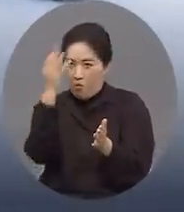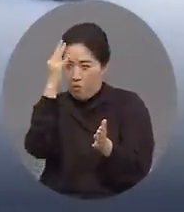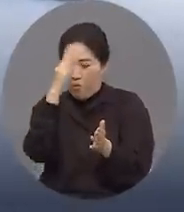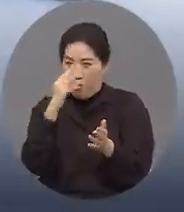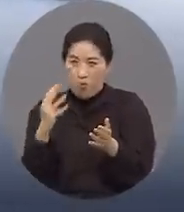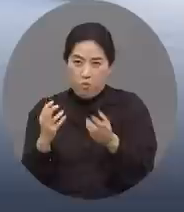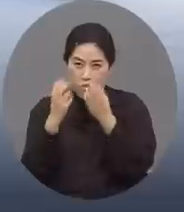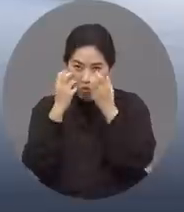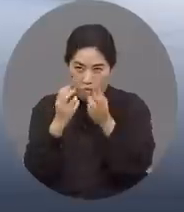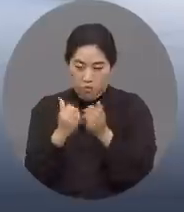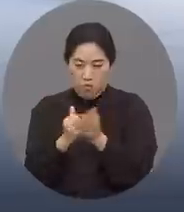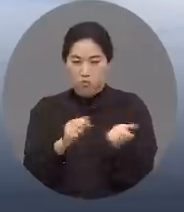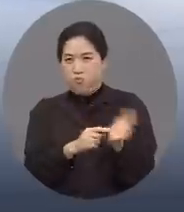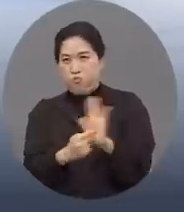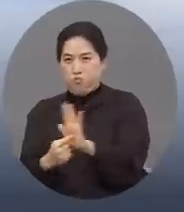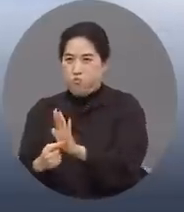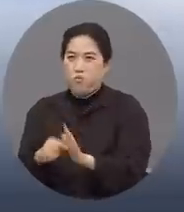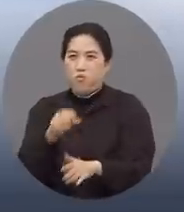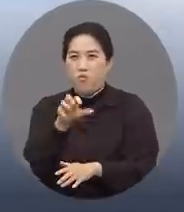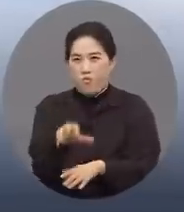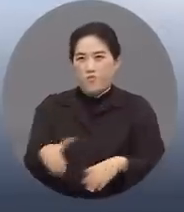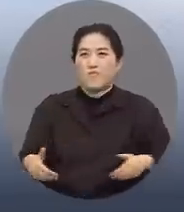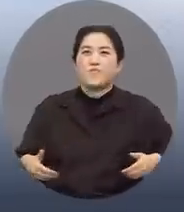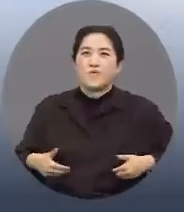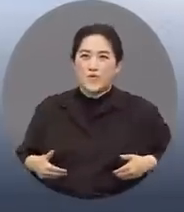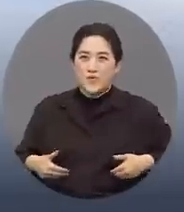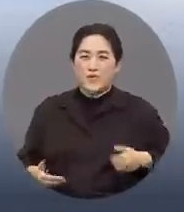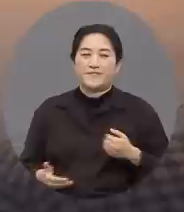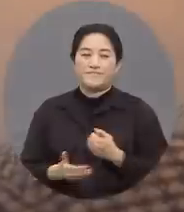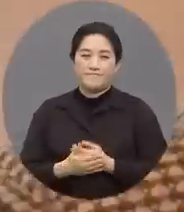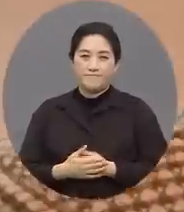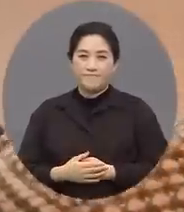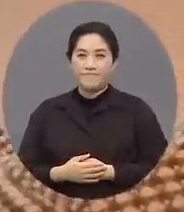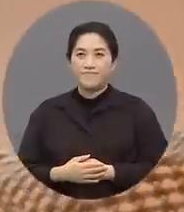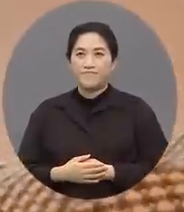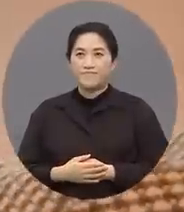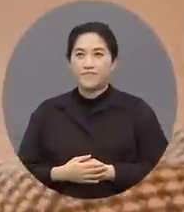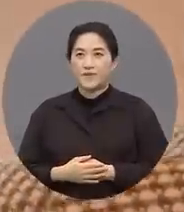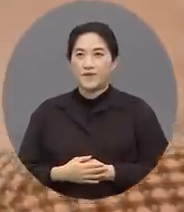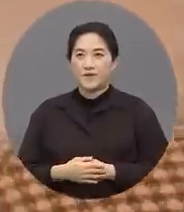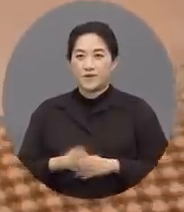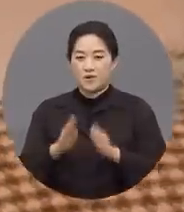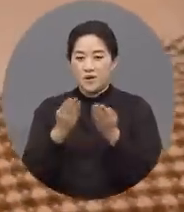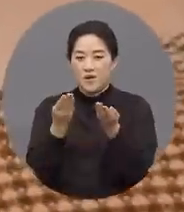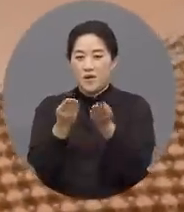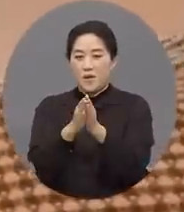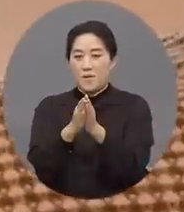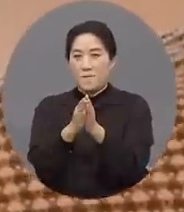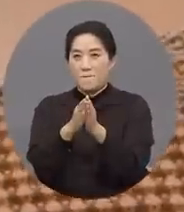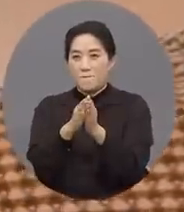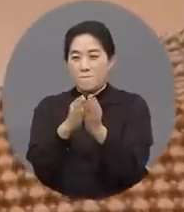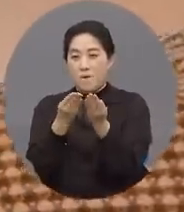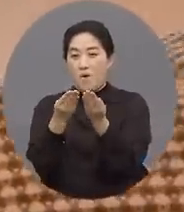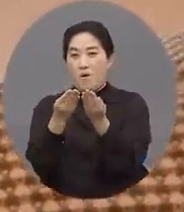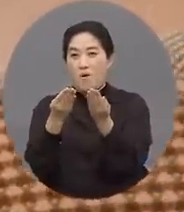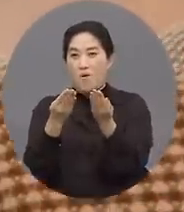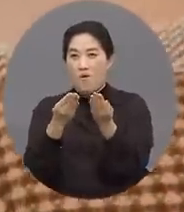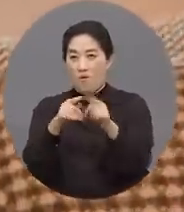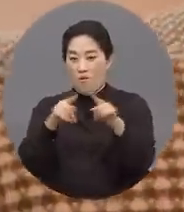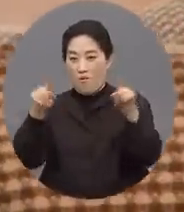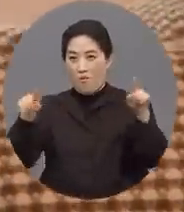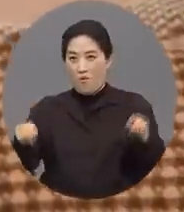like really get all these different products and all this amazing technology out. 화면이 반으로 접혔다가 펴지고 끝